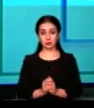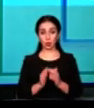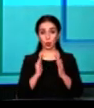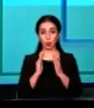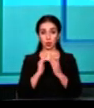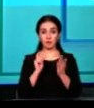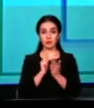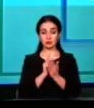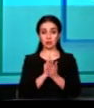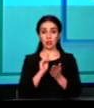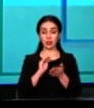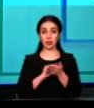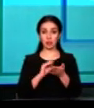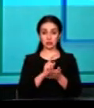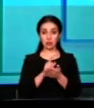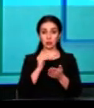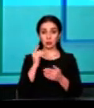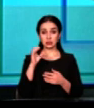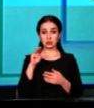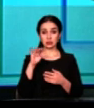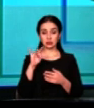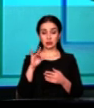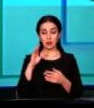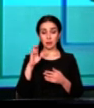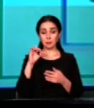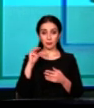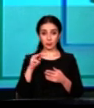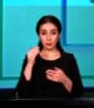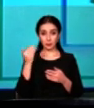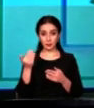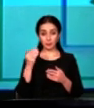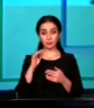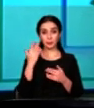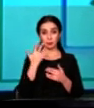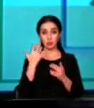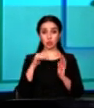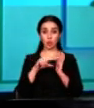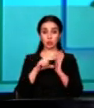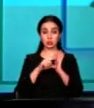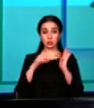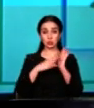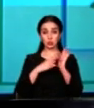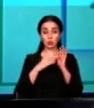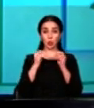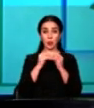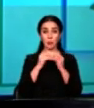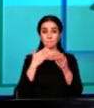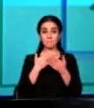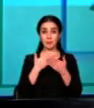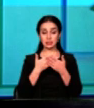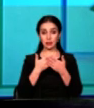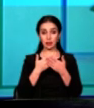Uyga vazifa darslikning 152 sahifasidagi 5, 6, 9, 10 masalalarni